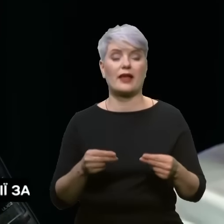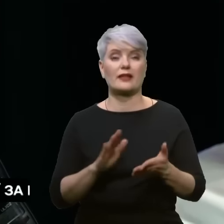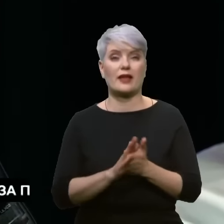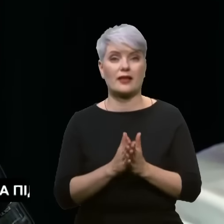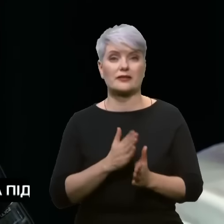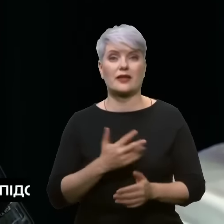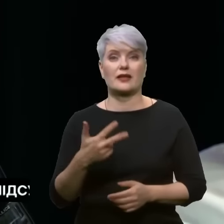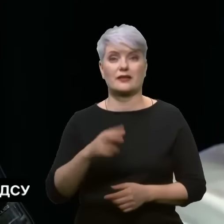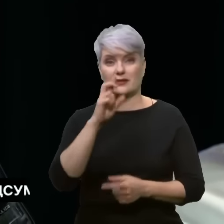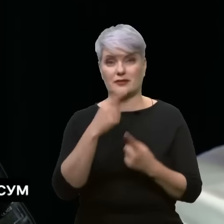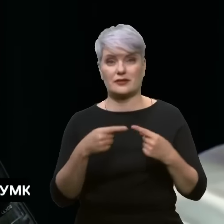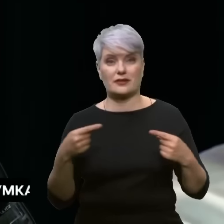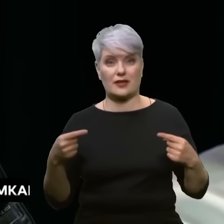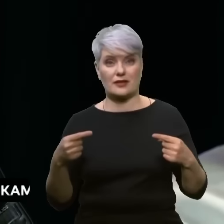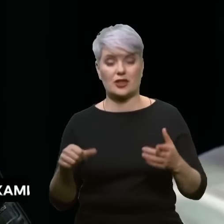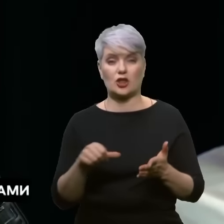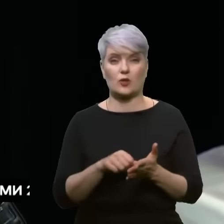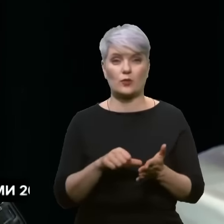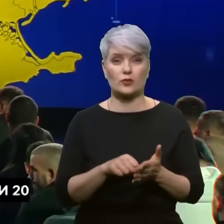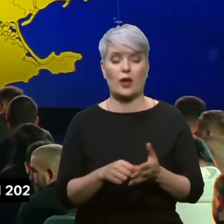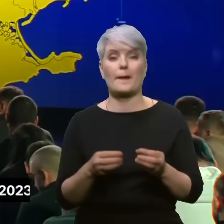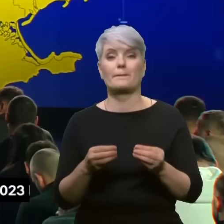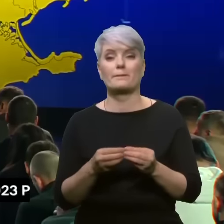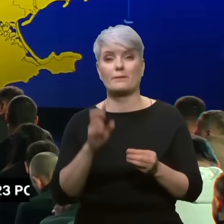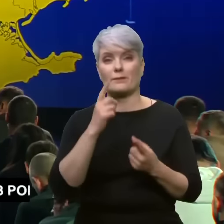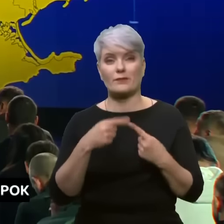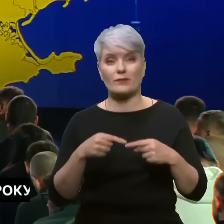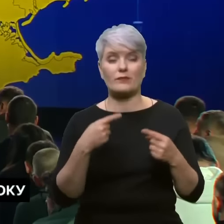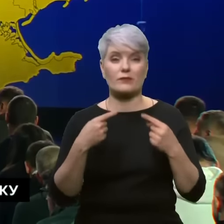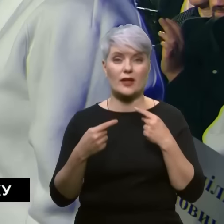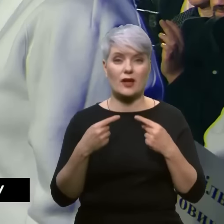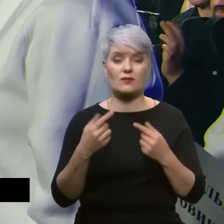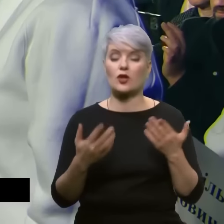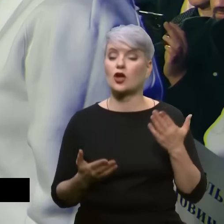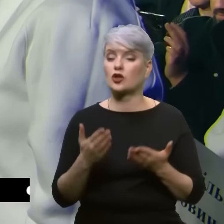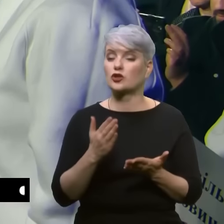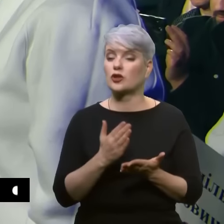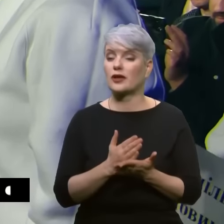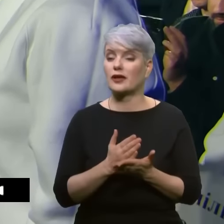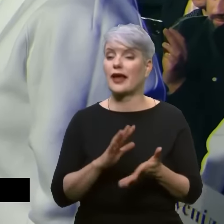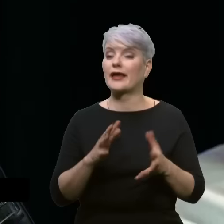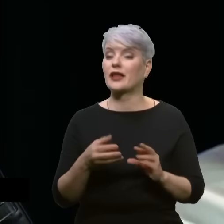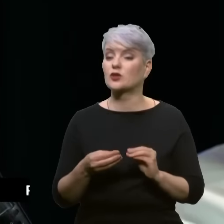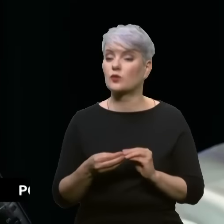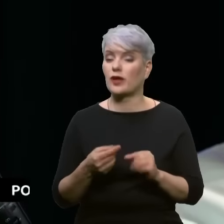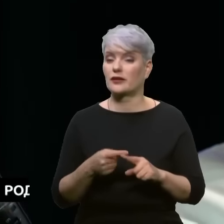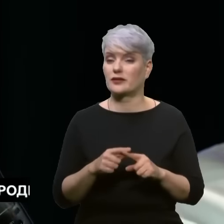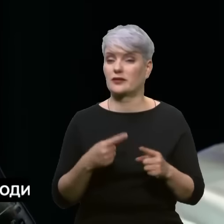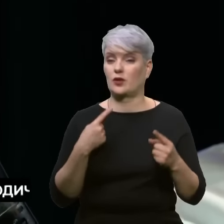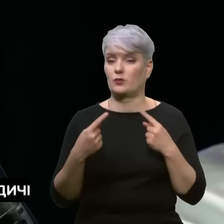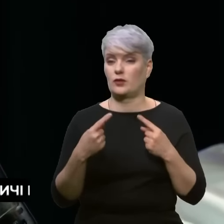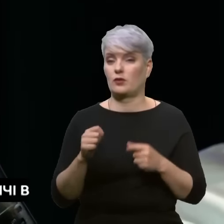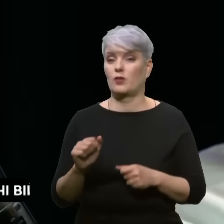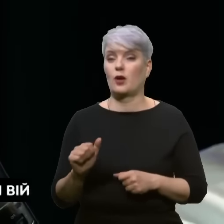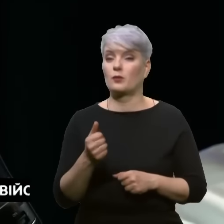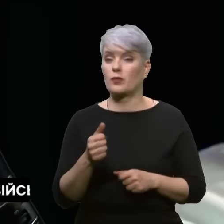десятки країн долучилися. З десяткою країн почалися переговори. А чи є от результати цих переговорів? Можливо,